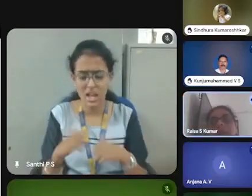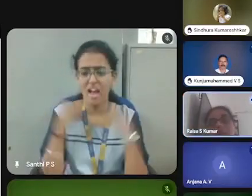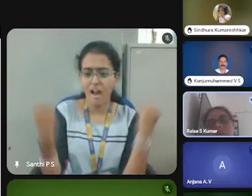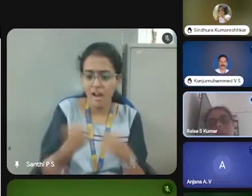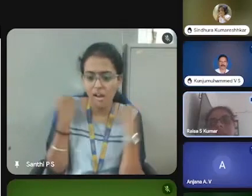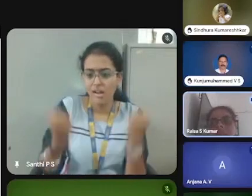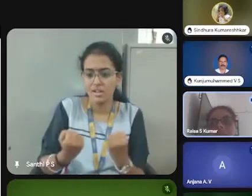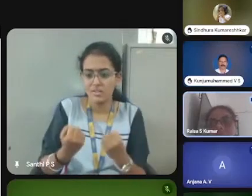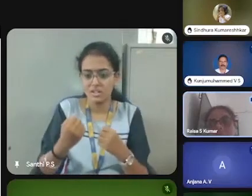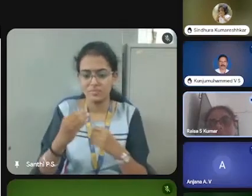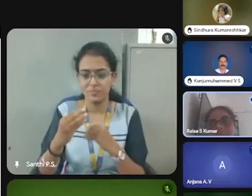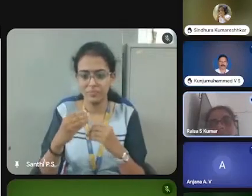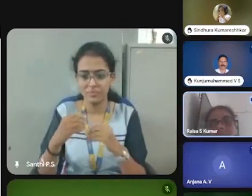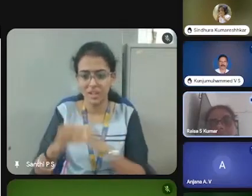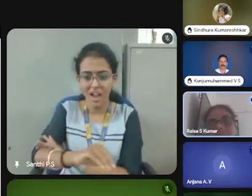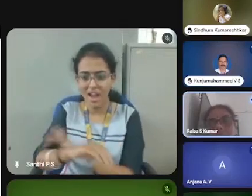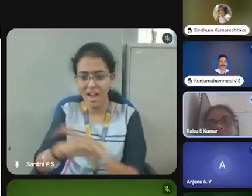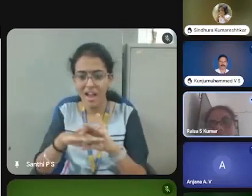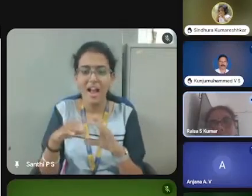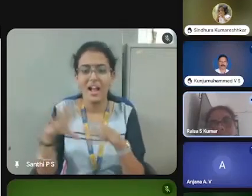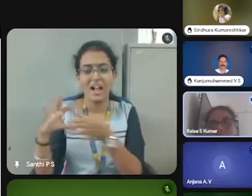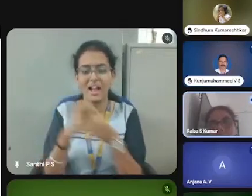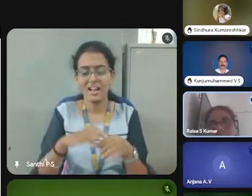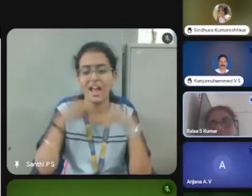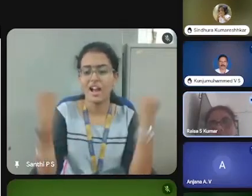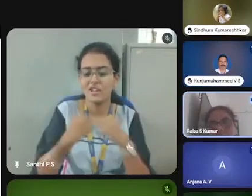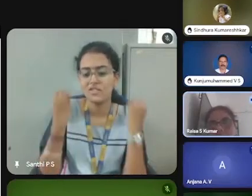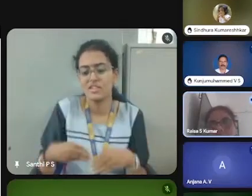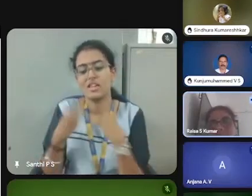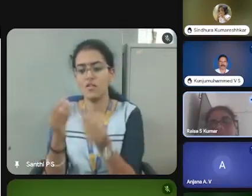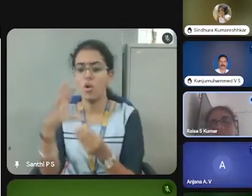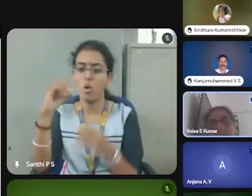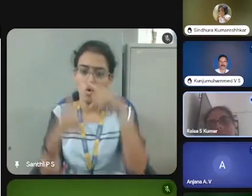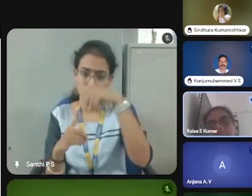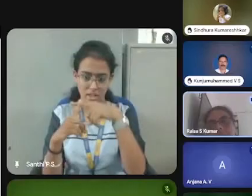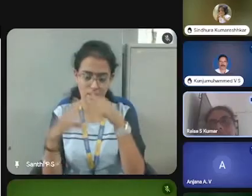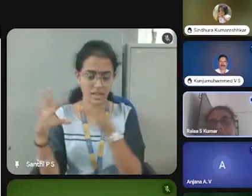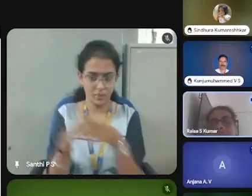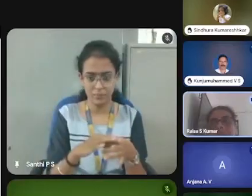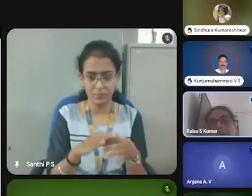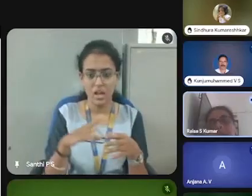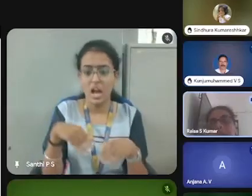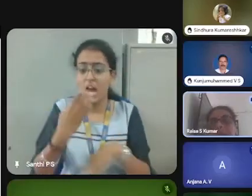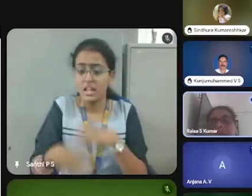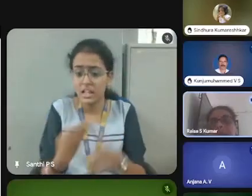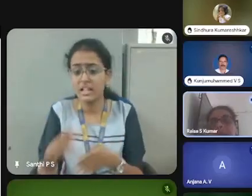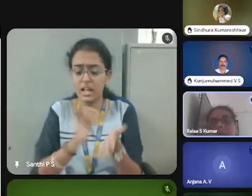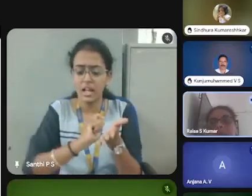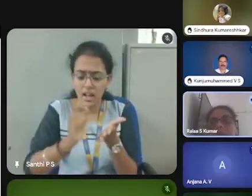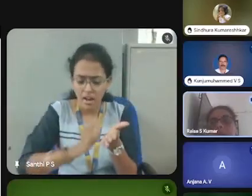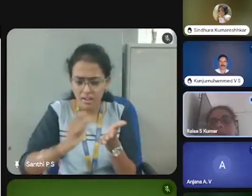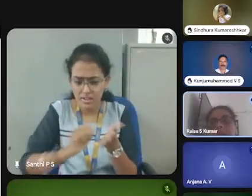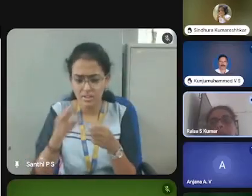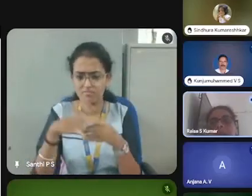നമ്മൾ ജോയിന്റ് സെൻസിനൽ ആക്ടിവിറ്റീസ് ഒക്കെ കൊടുക്കും ഓക്യുപേഷണൽ തെറപ്പിയിൽ. സോ അത് കഴിഞ്ഞിട്ടാണ് നമ്മൾ റൈറ്റിങ്ങിനുള്ള